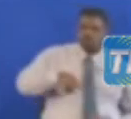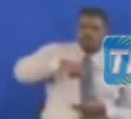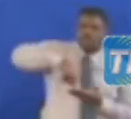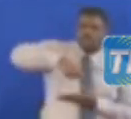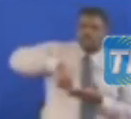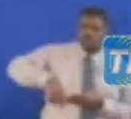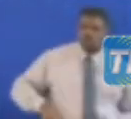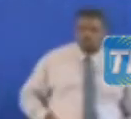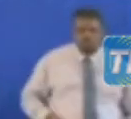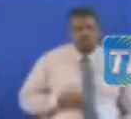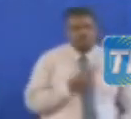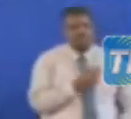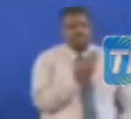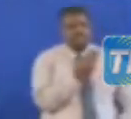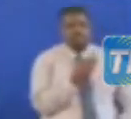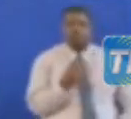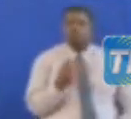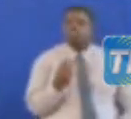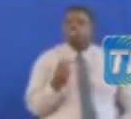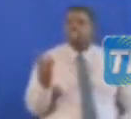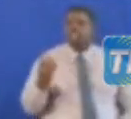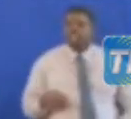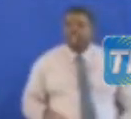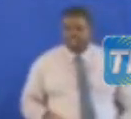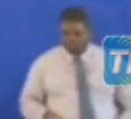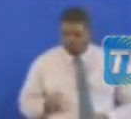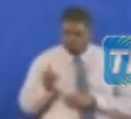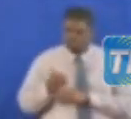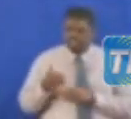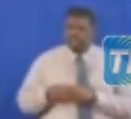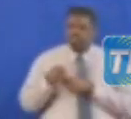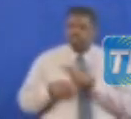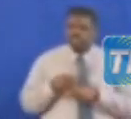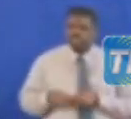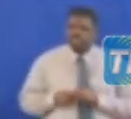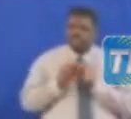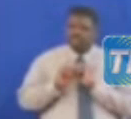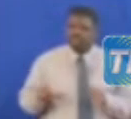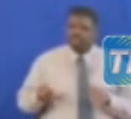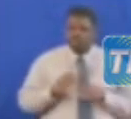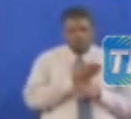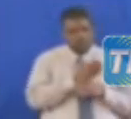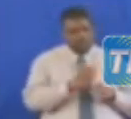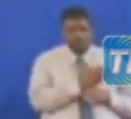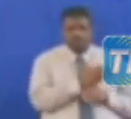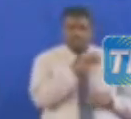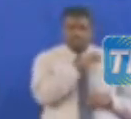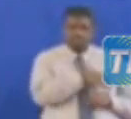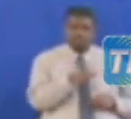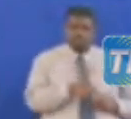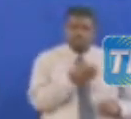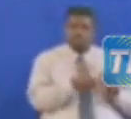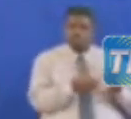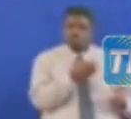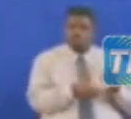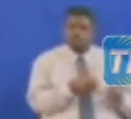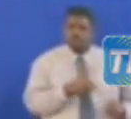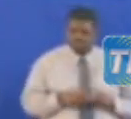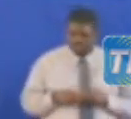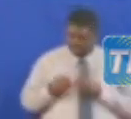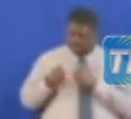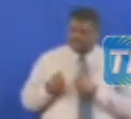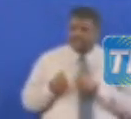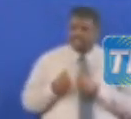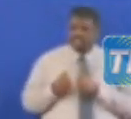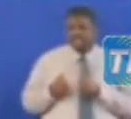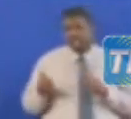mwaka 2023-2024 tutaendelea na ujenzi wa soko jipya na ukarabati wa soko lililoungua ambao unatarajia